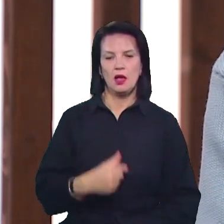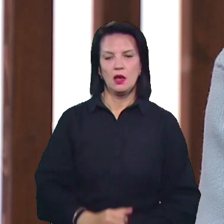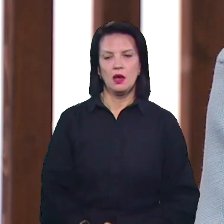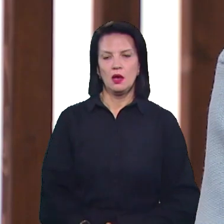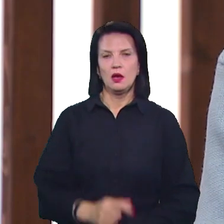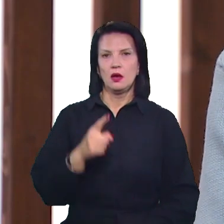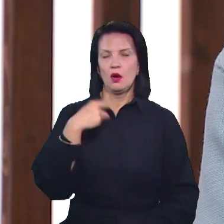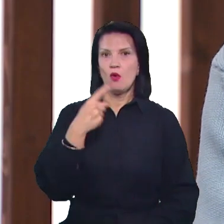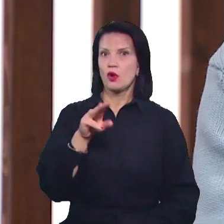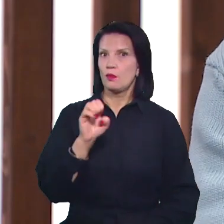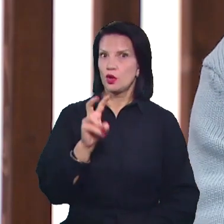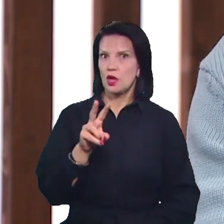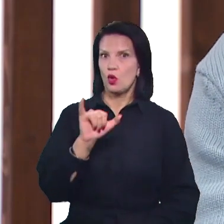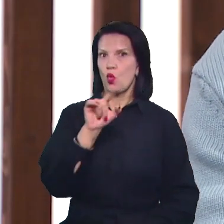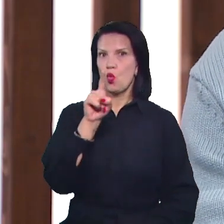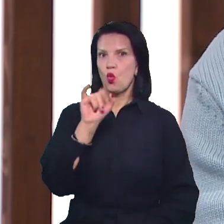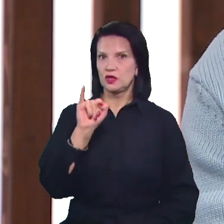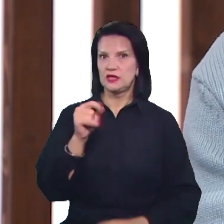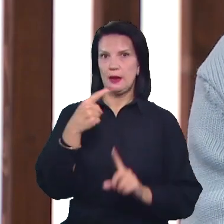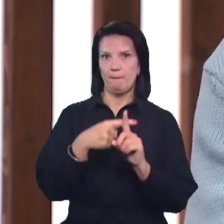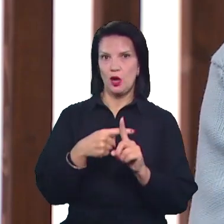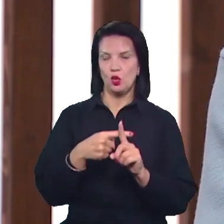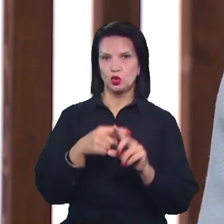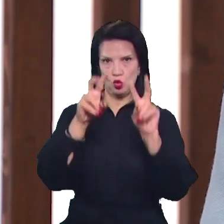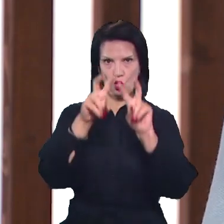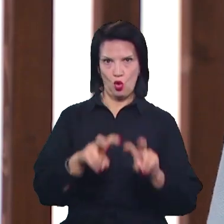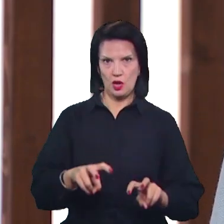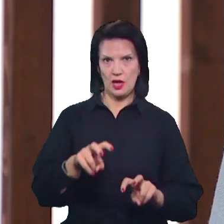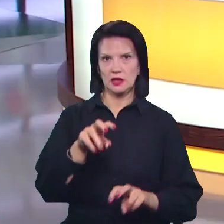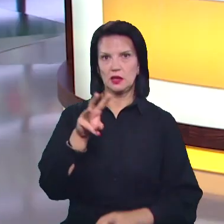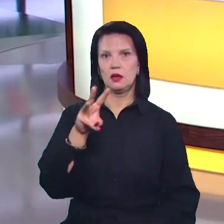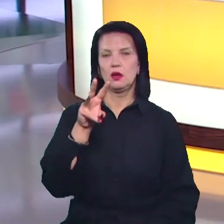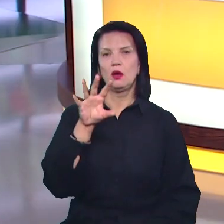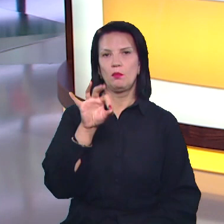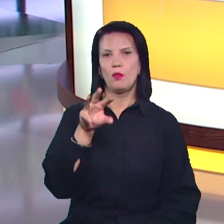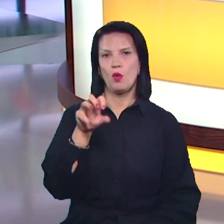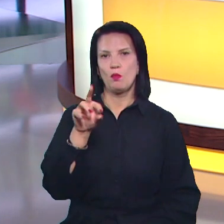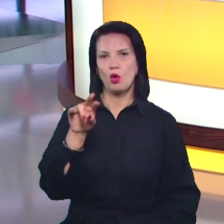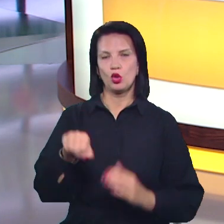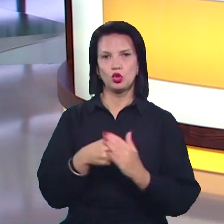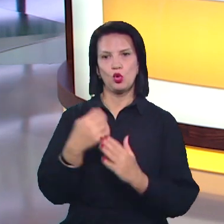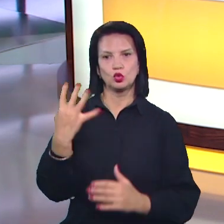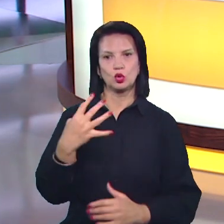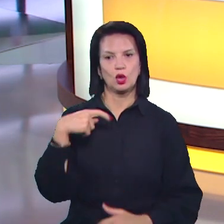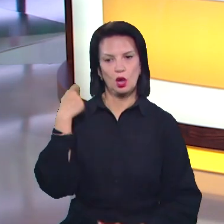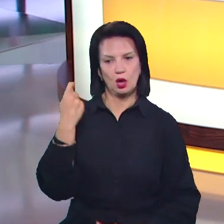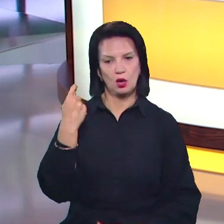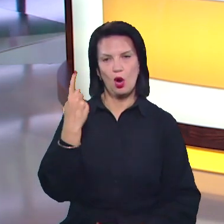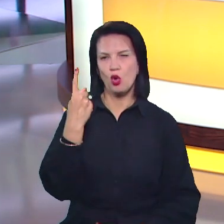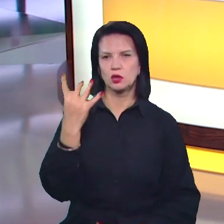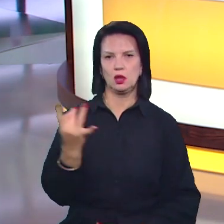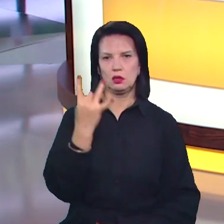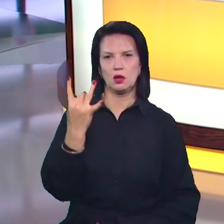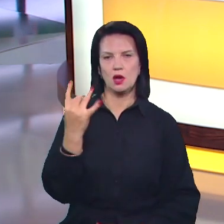говоримо так, УЗІ плюс огляд мамолога до 40 років. Після... Як часто треба? Один раз на рік.